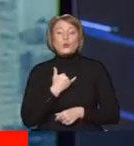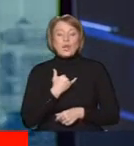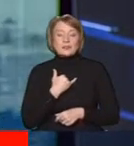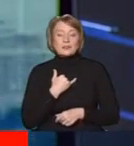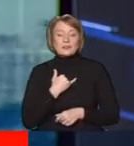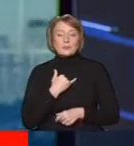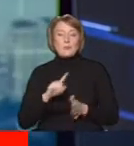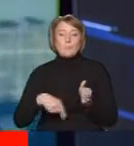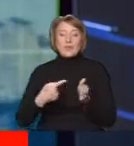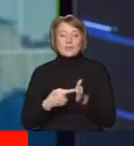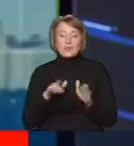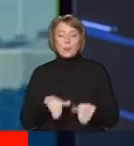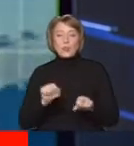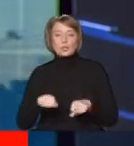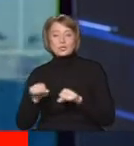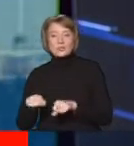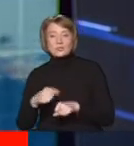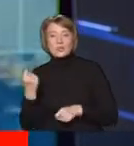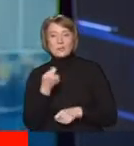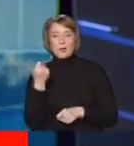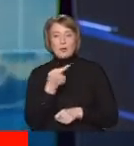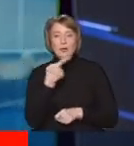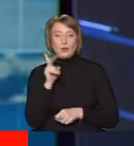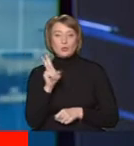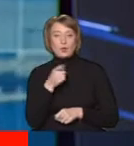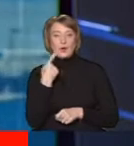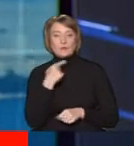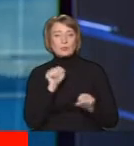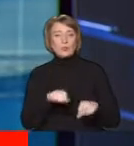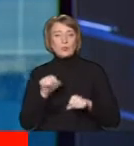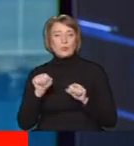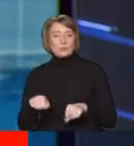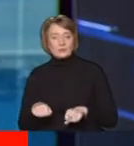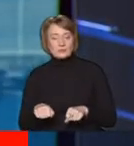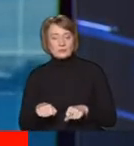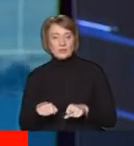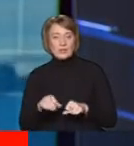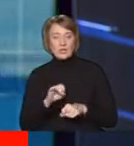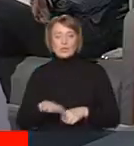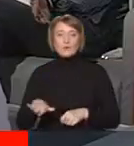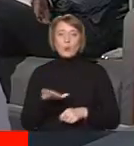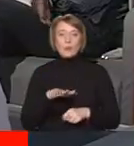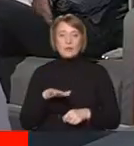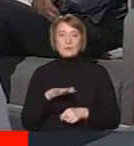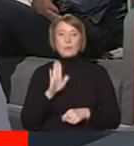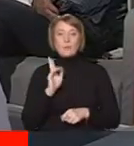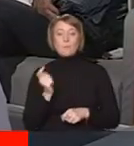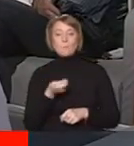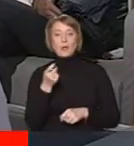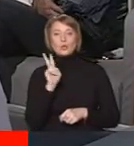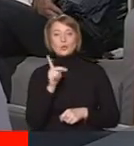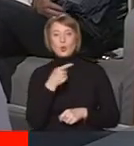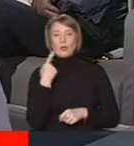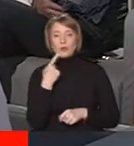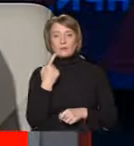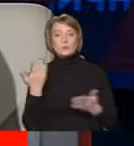можливості? Мало хто каже про можливості, там, ну, не світові, навіть європейські можливості. Мало хто каже